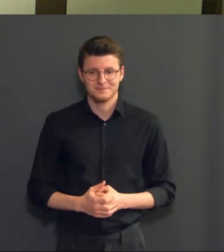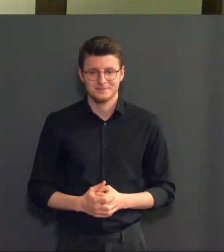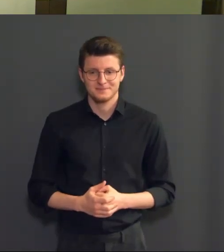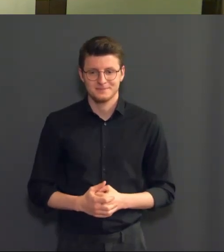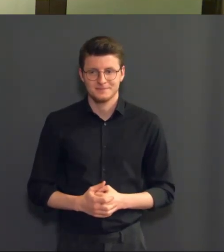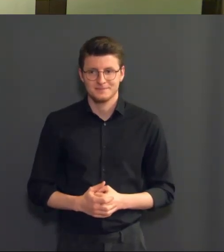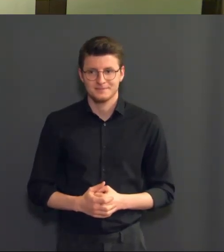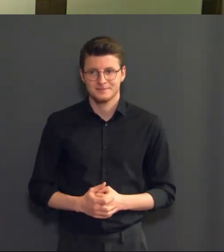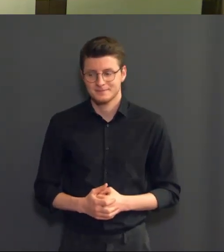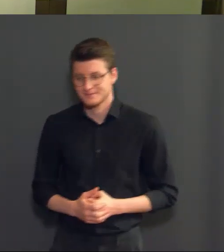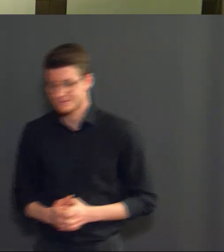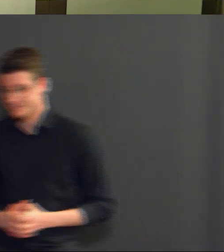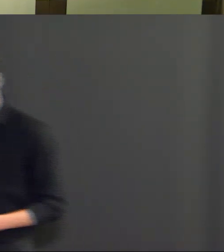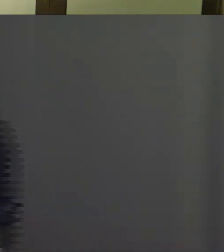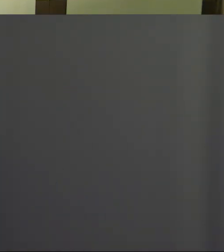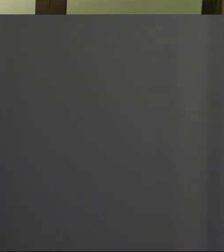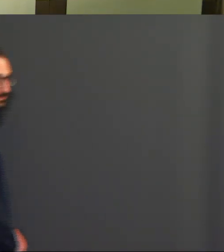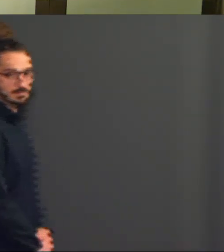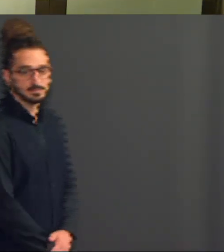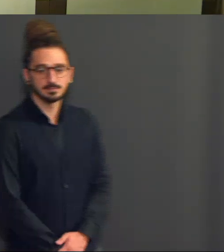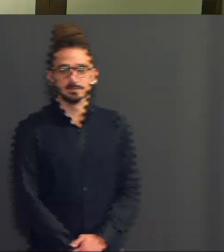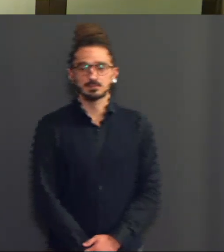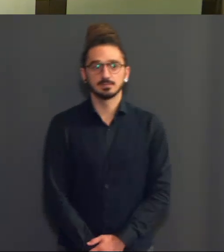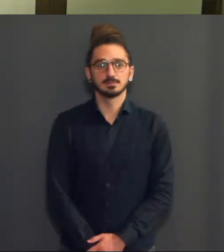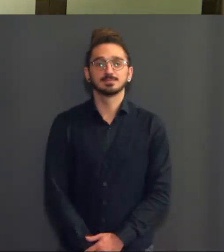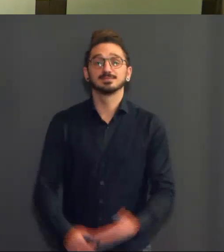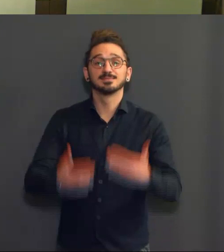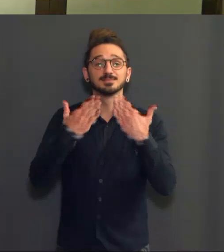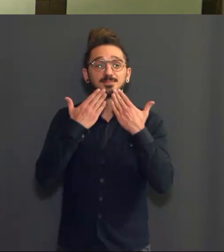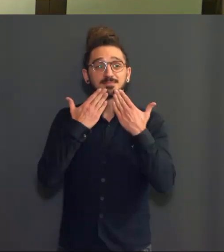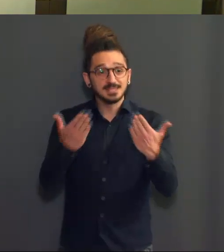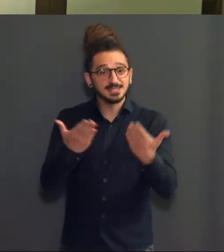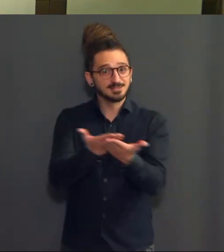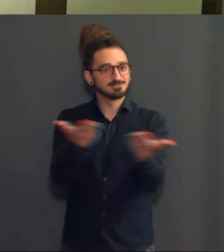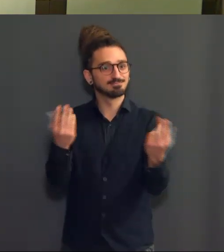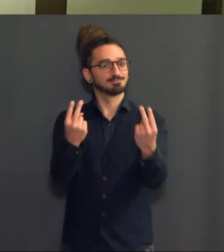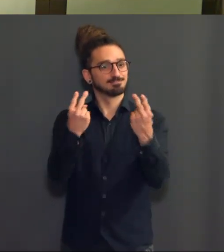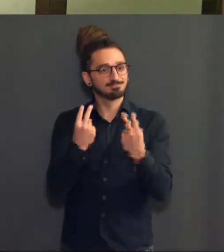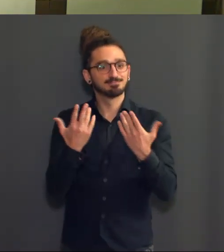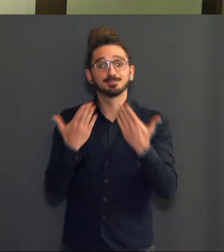Merci. Merci à vous pour votre attention et merci à nos intervenants. La prochaine conférence de presse aura